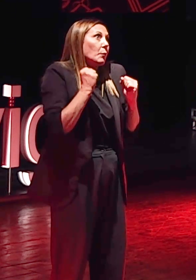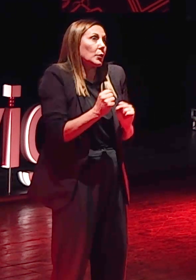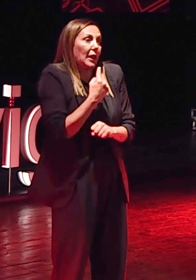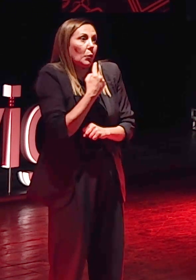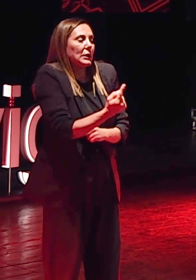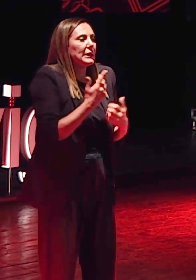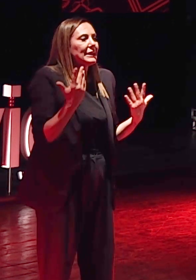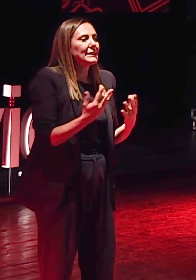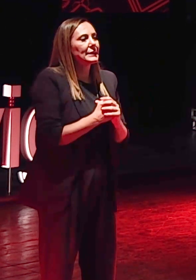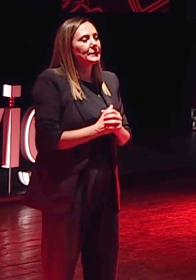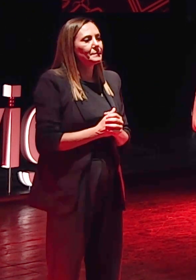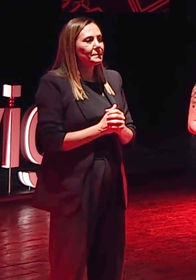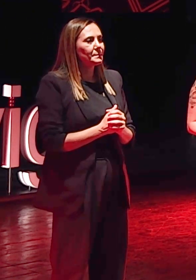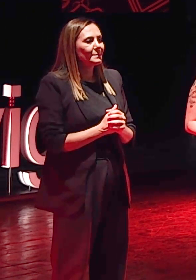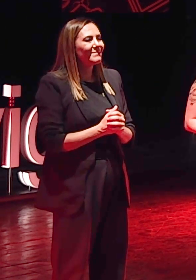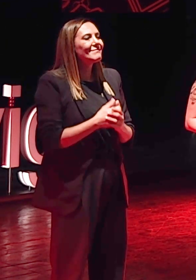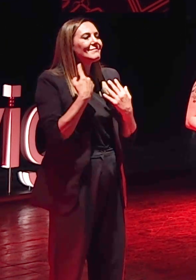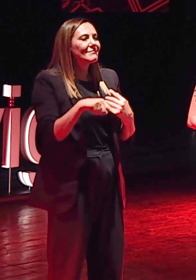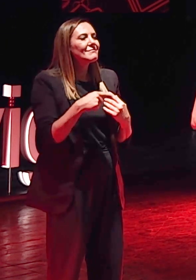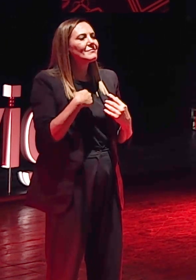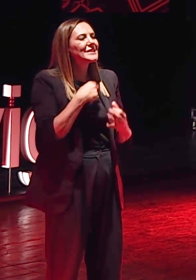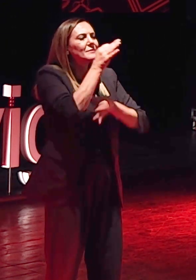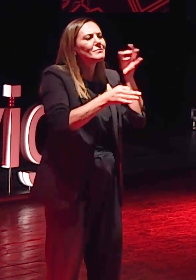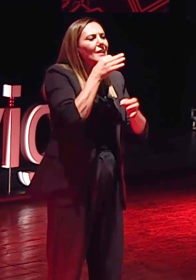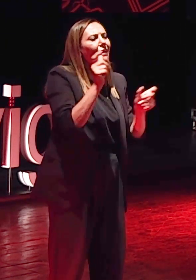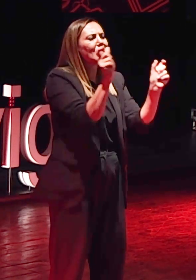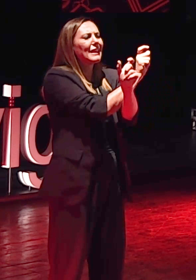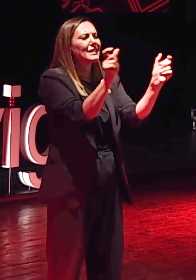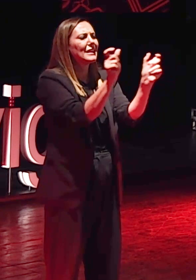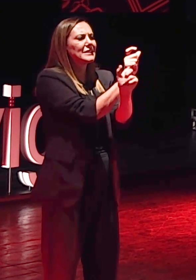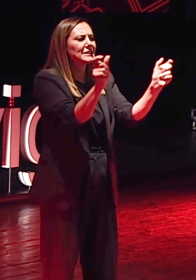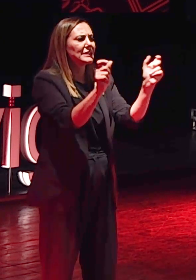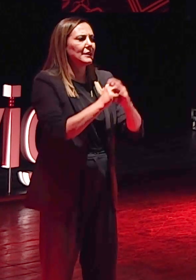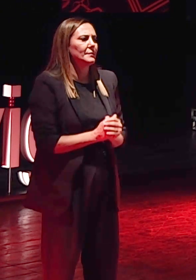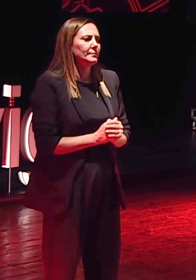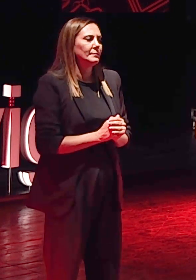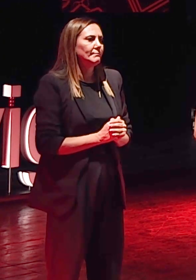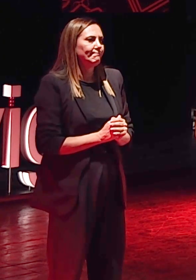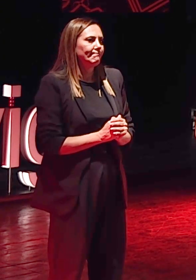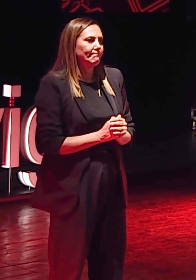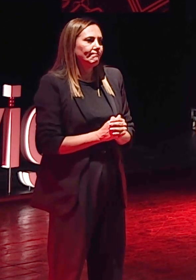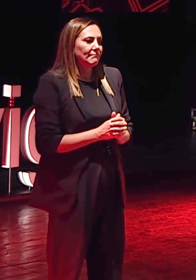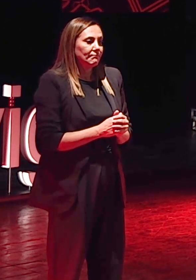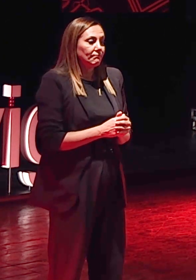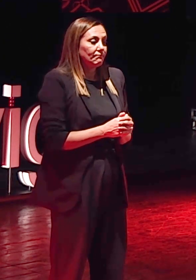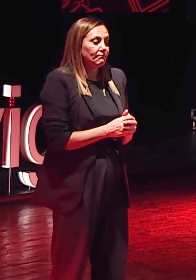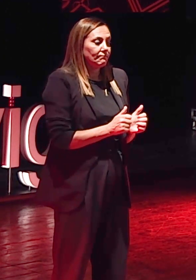chiamarle che hanno parlato di dislessia solo nell'anno